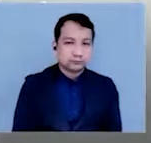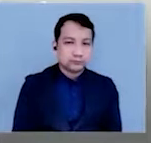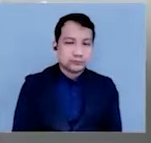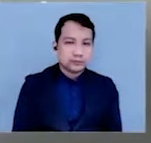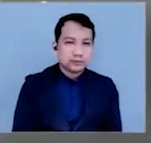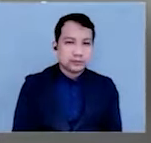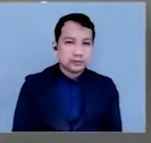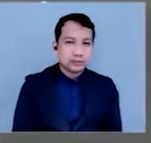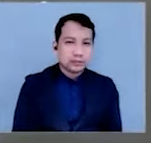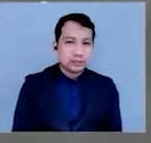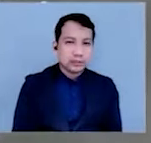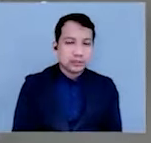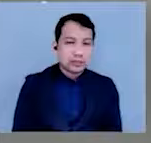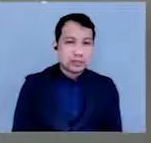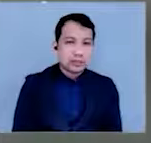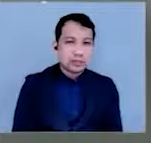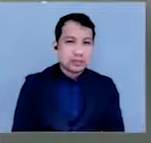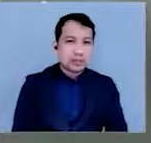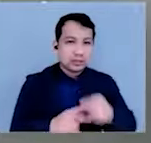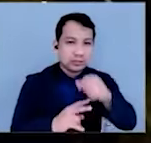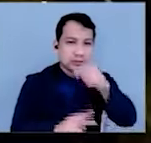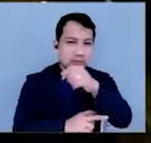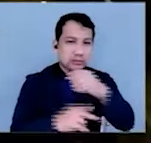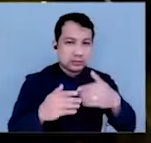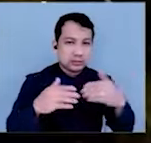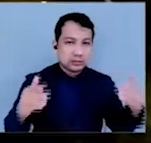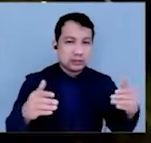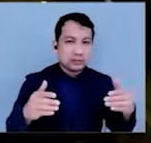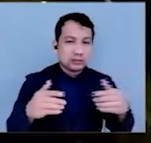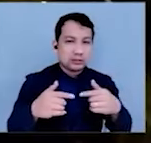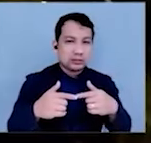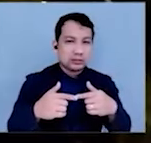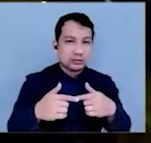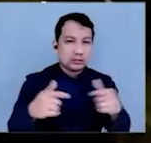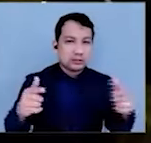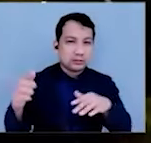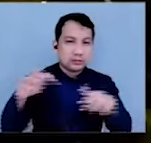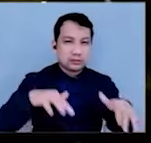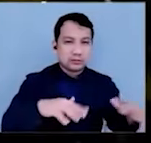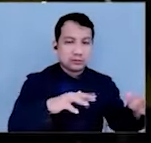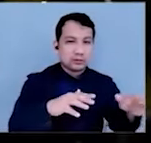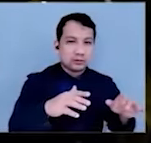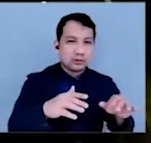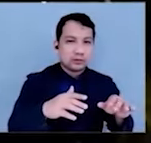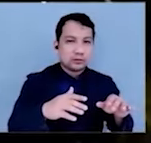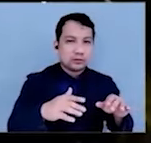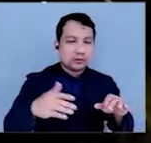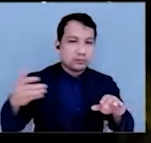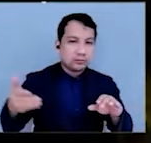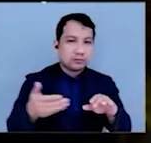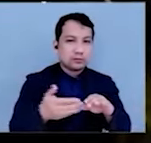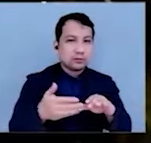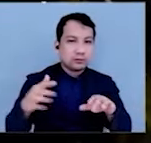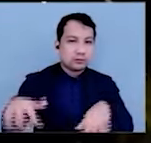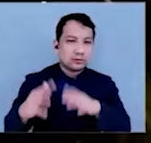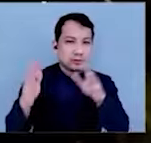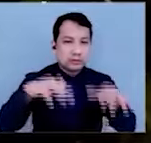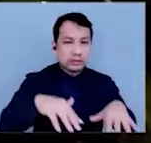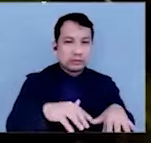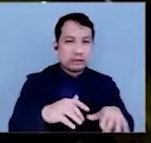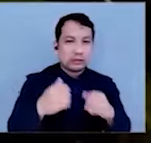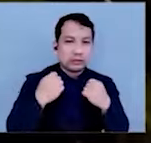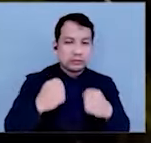Tumama sa Manggahan Floodgate ang barge. Yung current po nga natin kanina is kaya po magpulubog talaga ng tao sa sobrang lakas eh. Yan po talaga